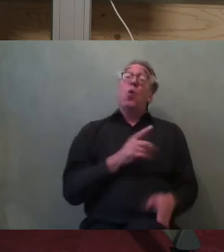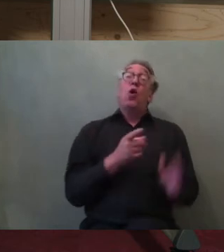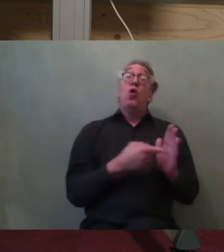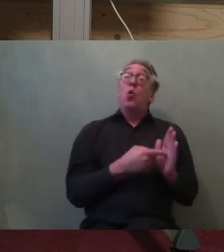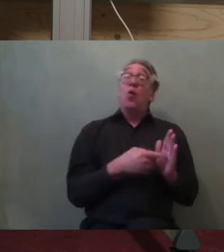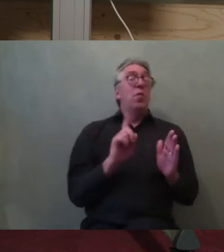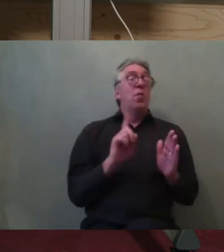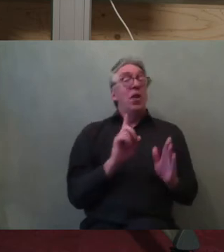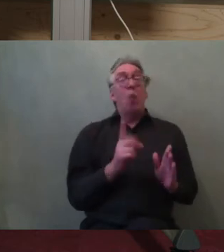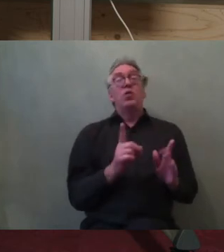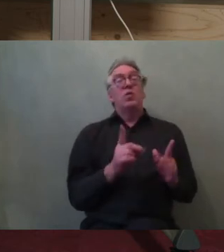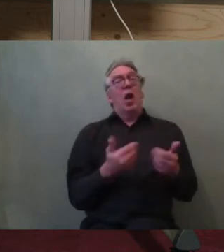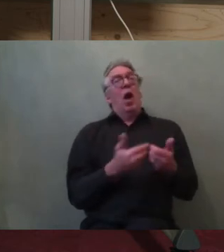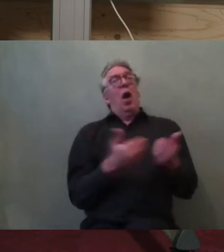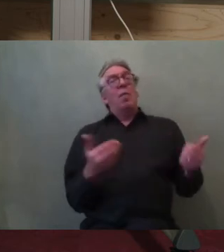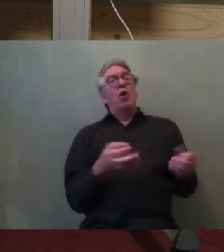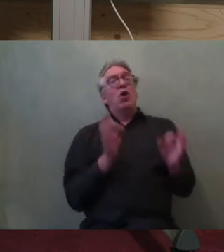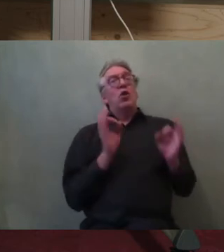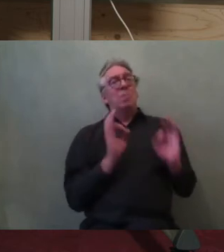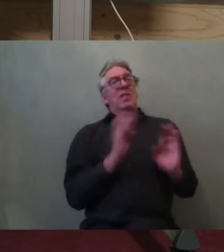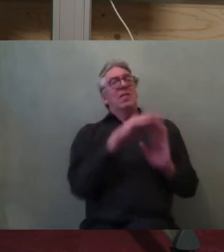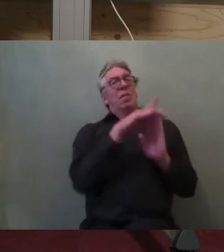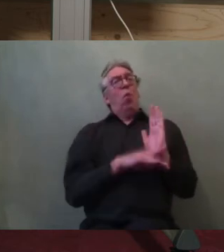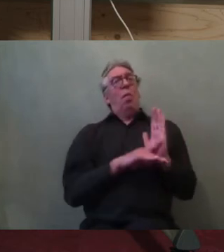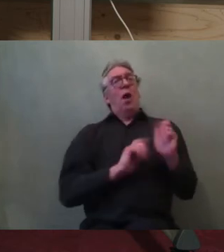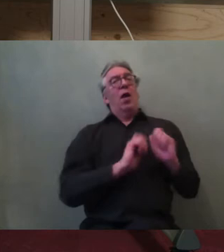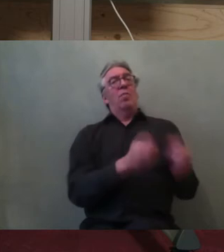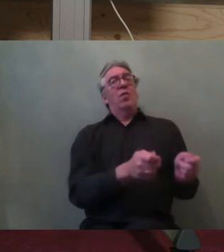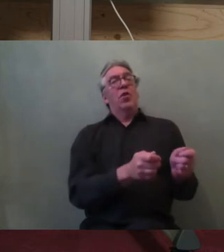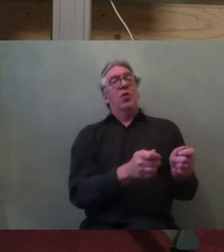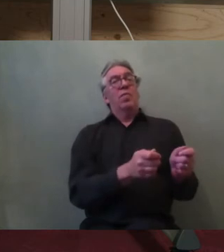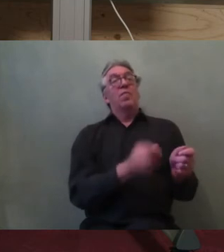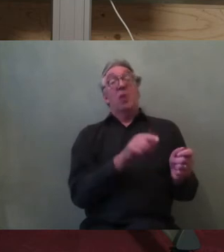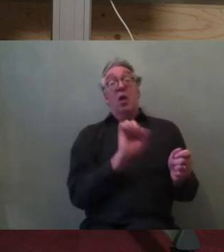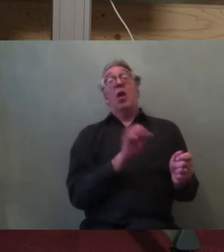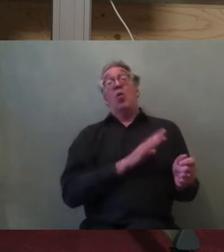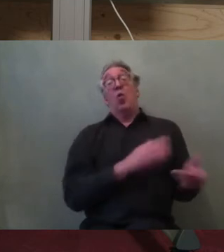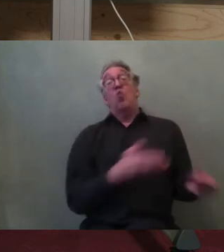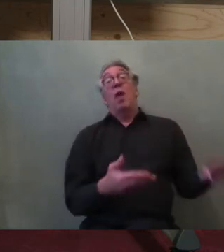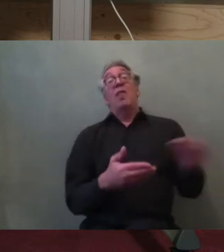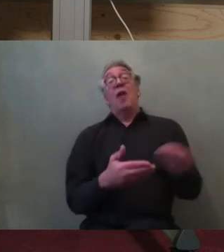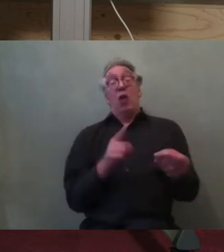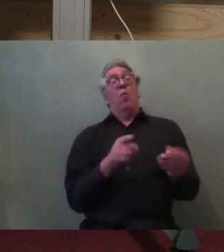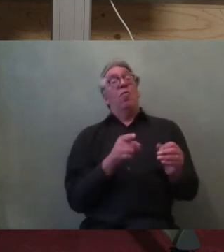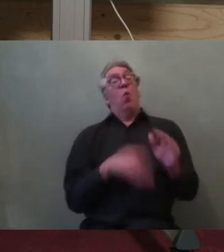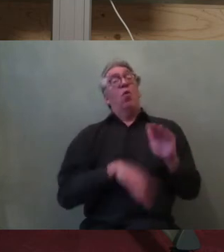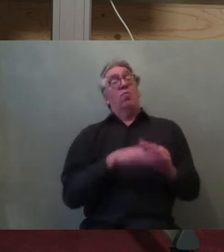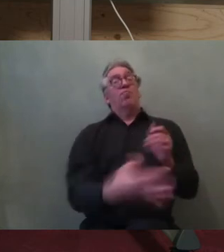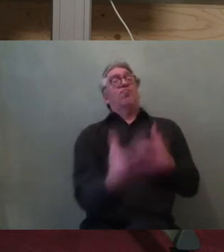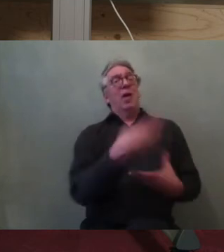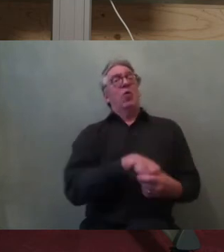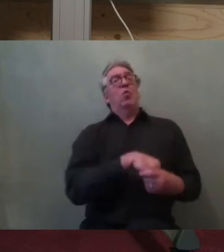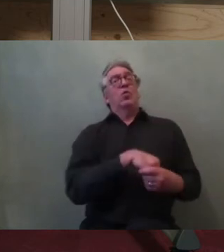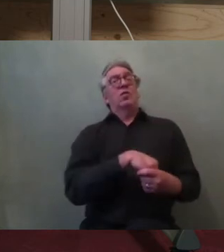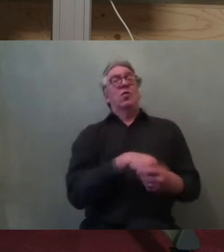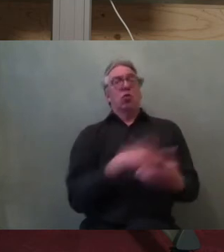bieden en specifieke programma's. En dat kan er juist ook weer aan bijdragen om volledig inclusief te zijn. Dus het is eigenlijk een mix waarbij